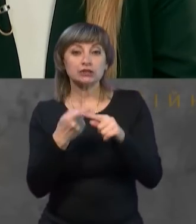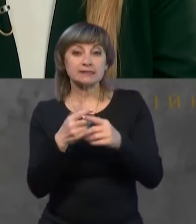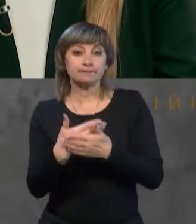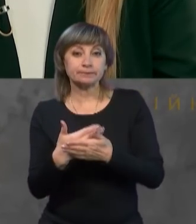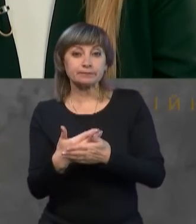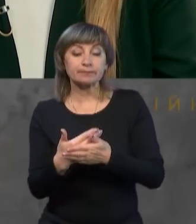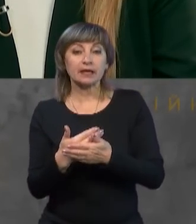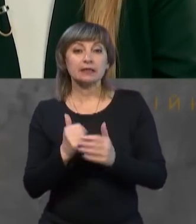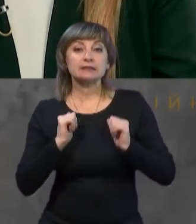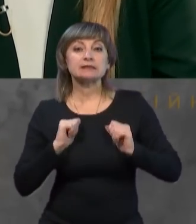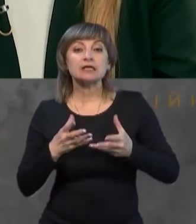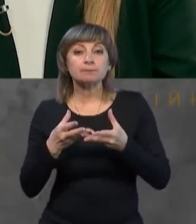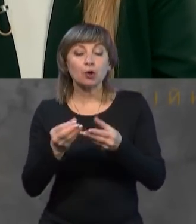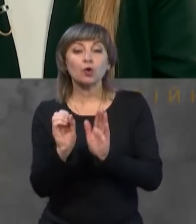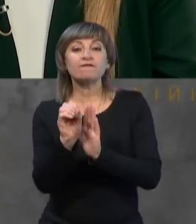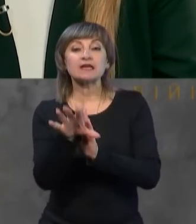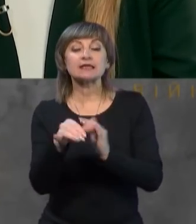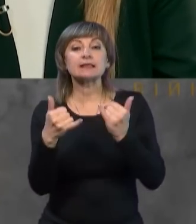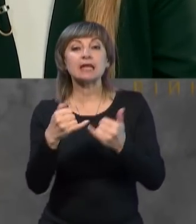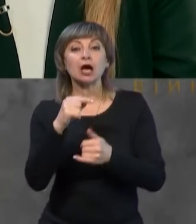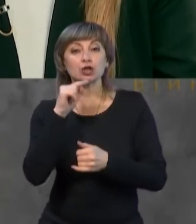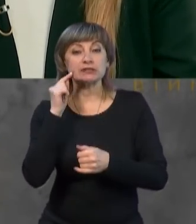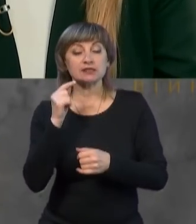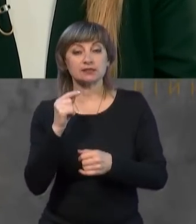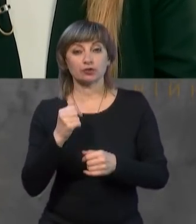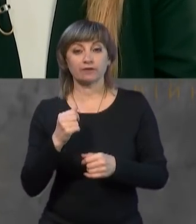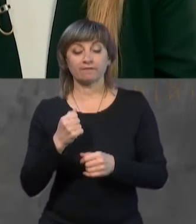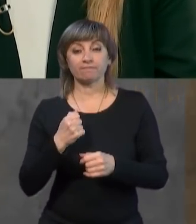як заспокоюючий вкид для військових Російської Федерації?